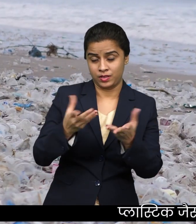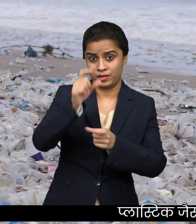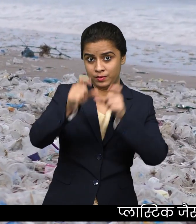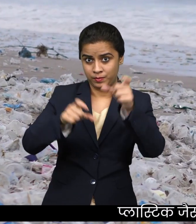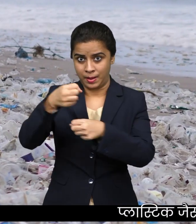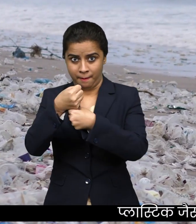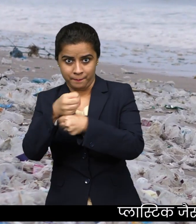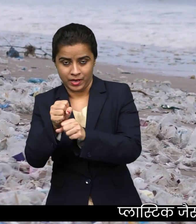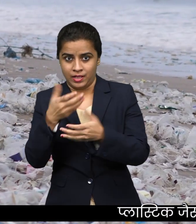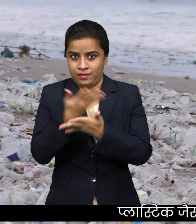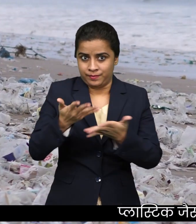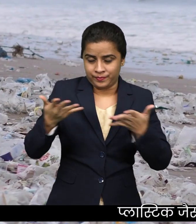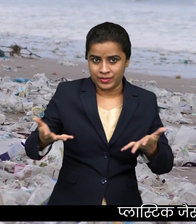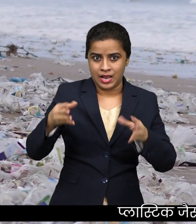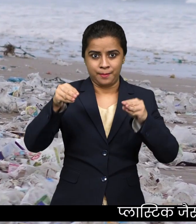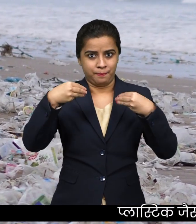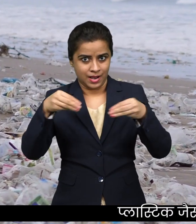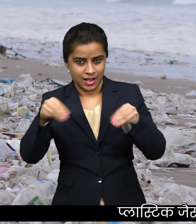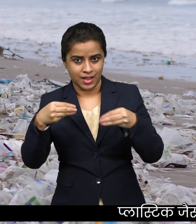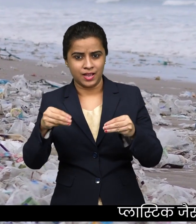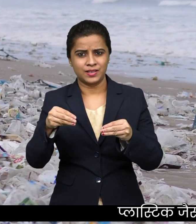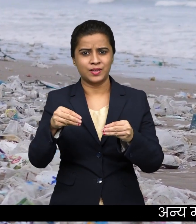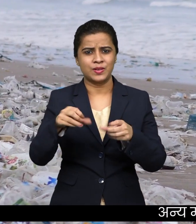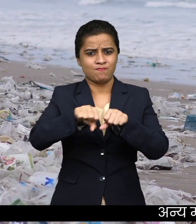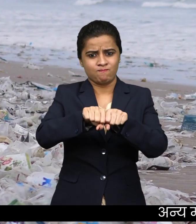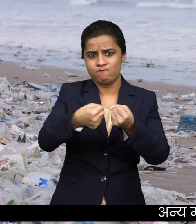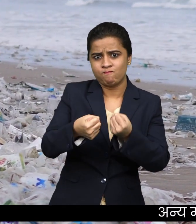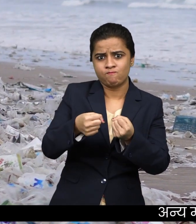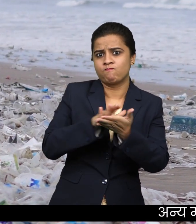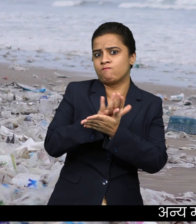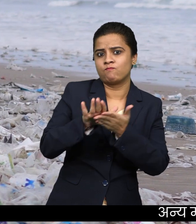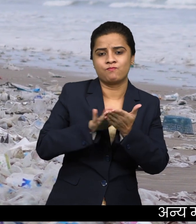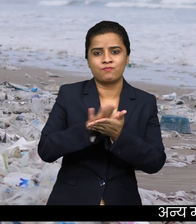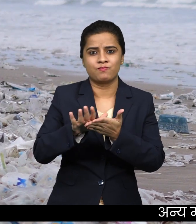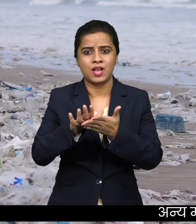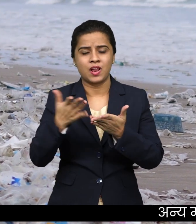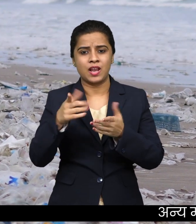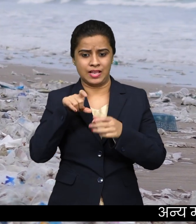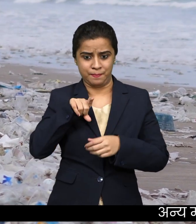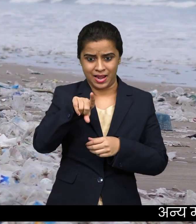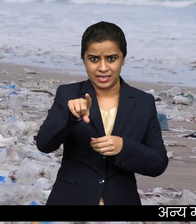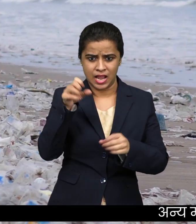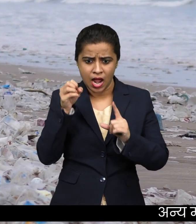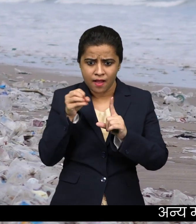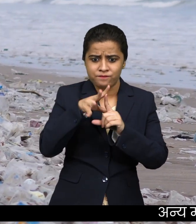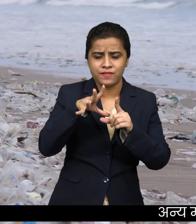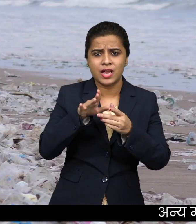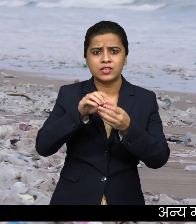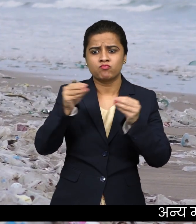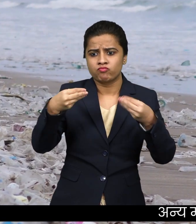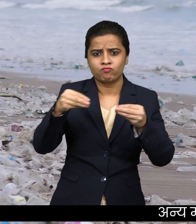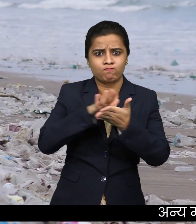प्लास्टिक जैसी कई मानव निर्मित सामग्री जीवाणुओं या अन्य मृतजीवी की क्रिया द्वारा नहीं टूटेगी।